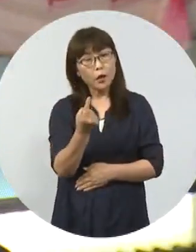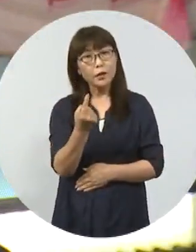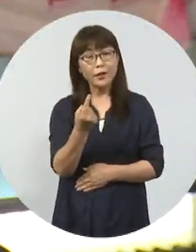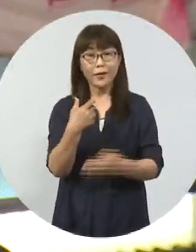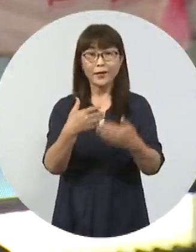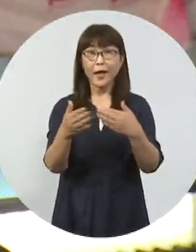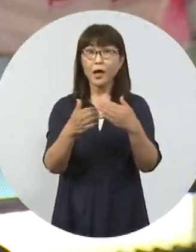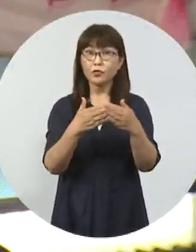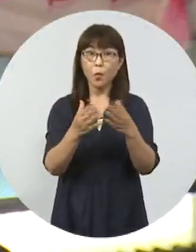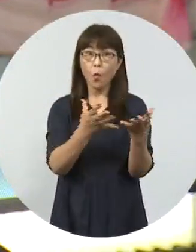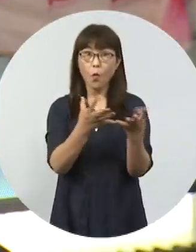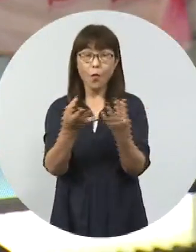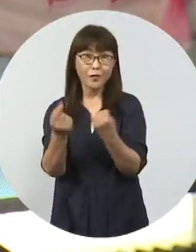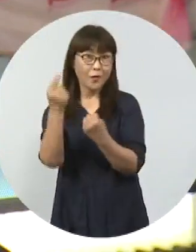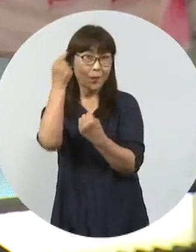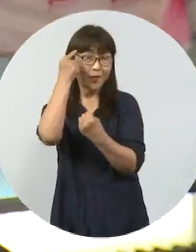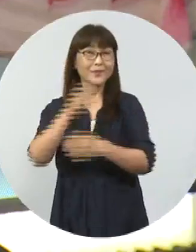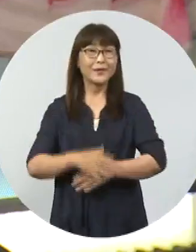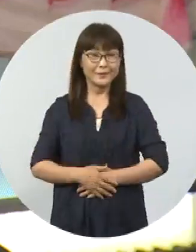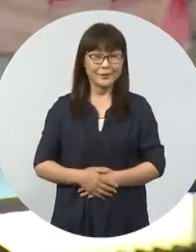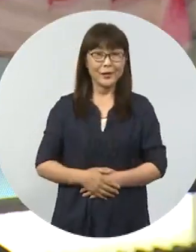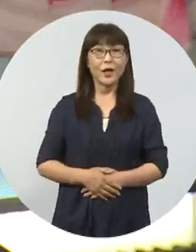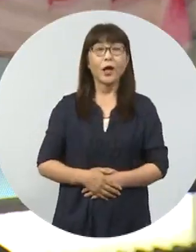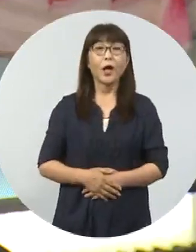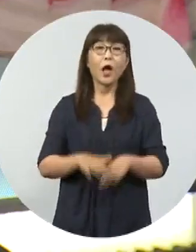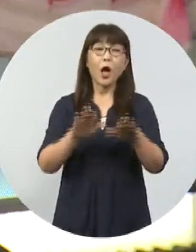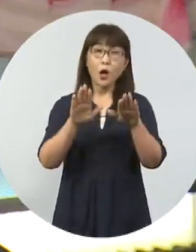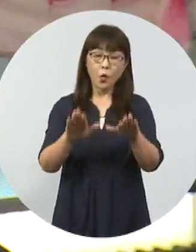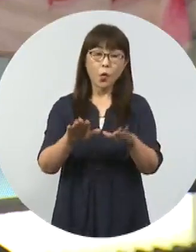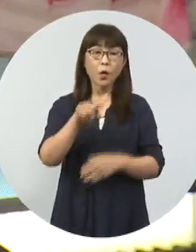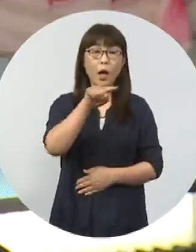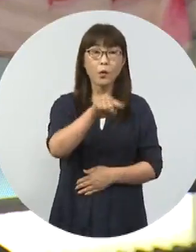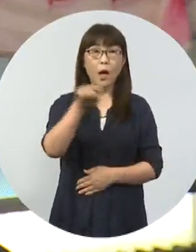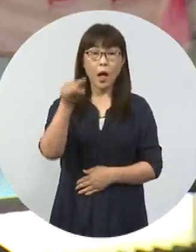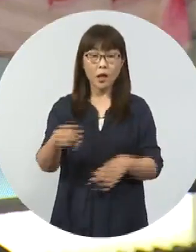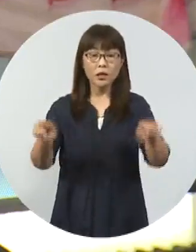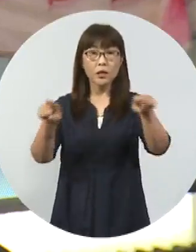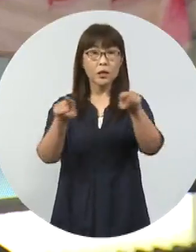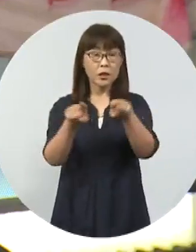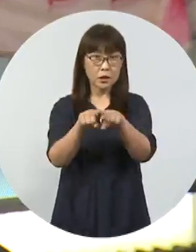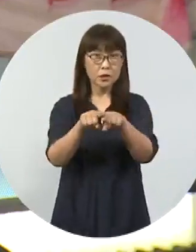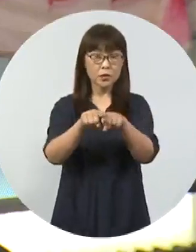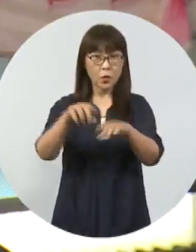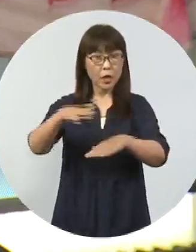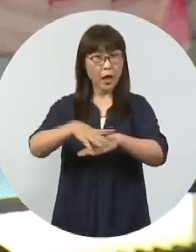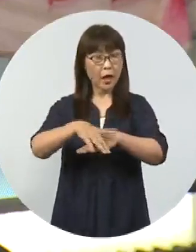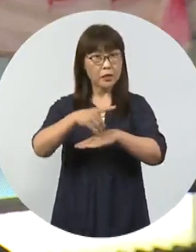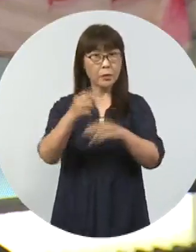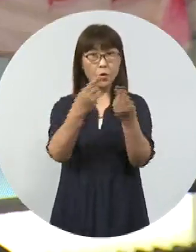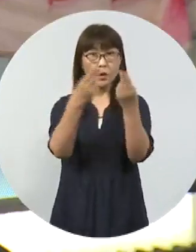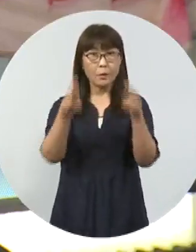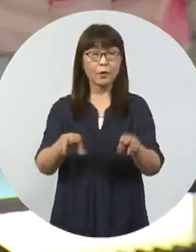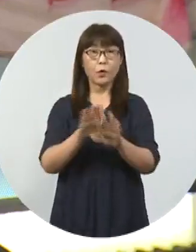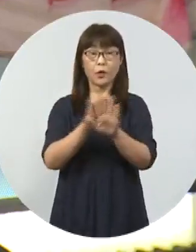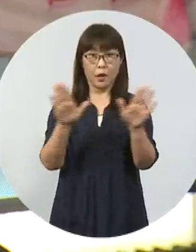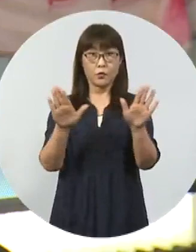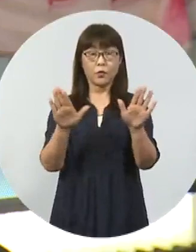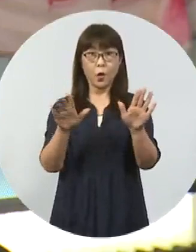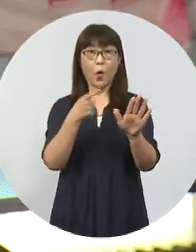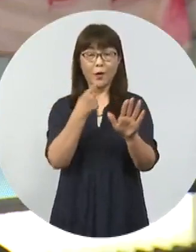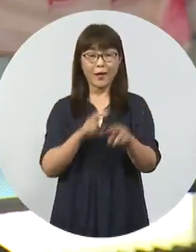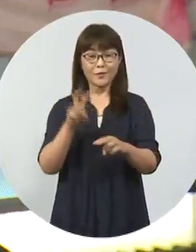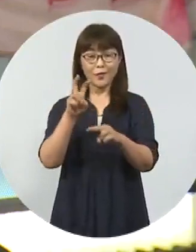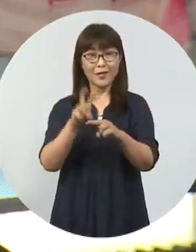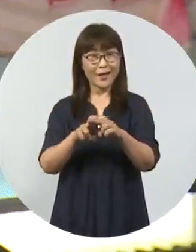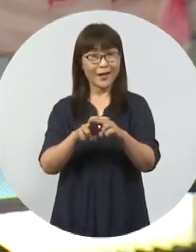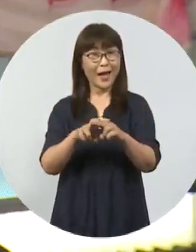という方も多いのではないでしょうか。今回はこの2つの施設で初めてのイベントが行われるということなので、私も参